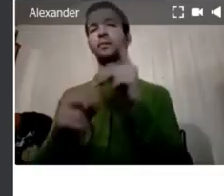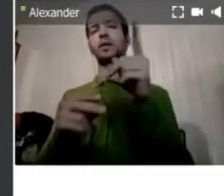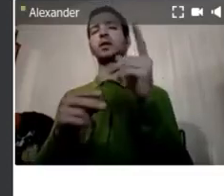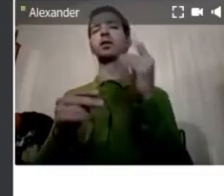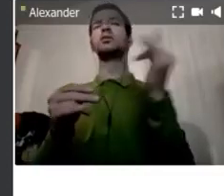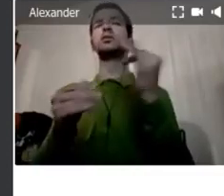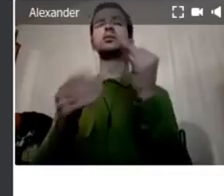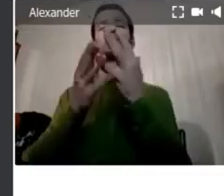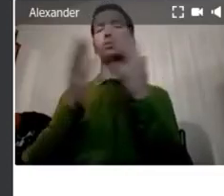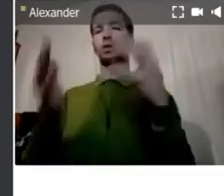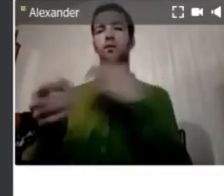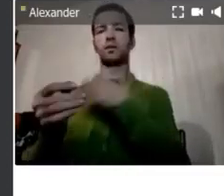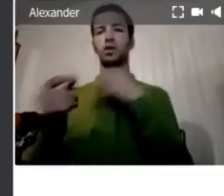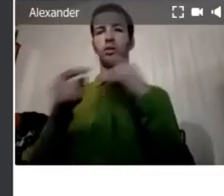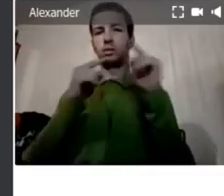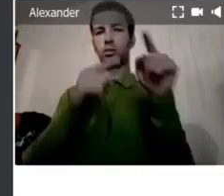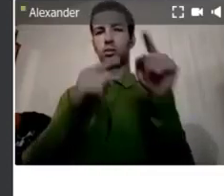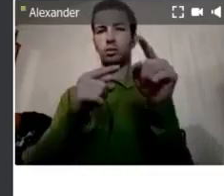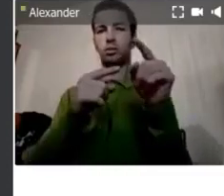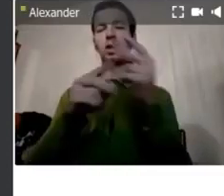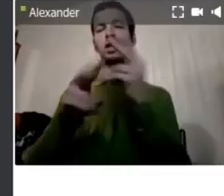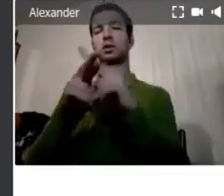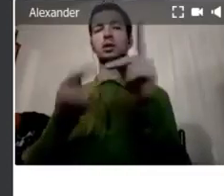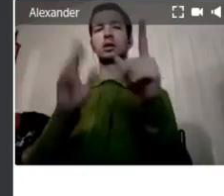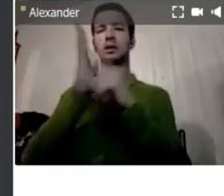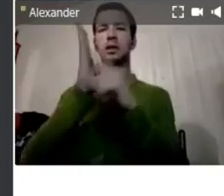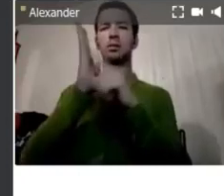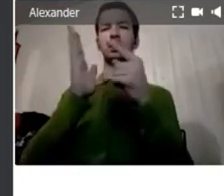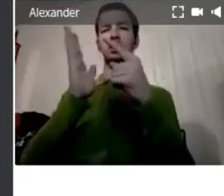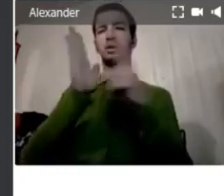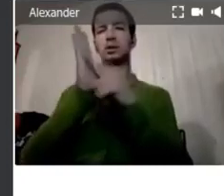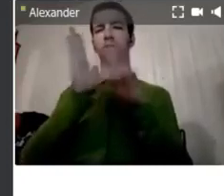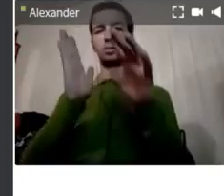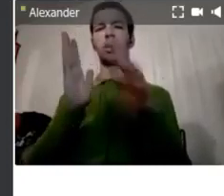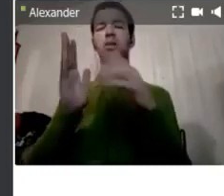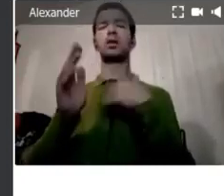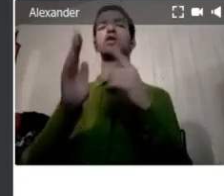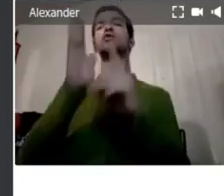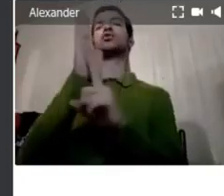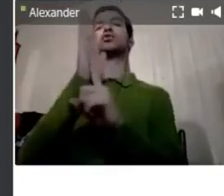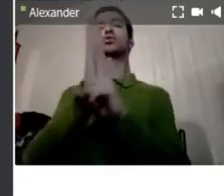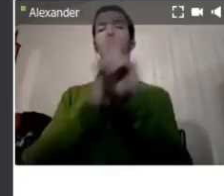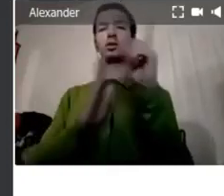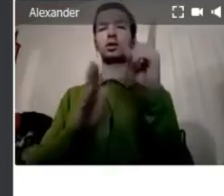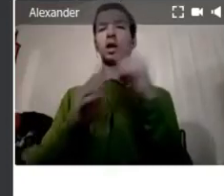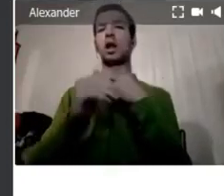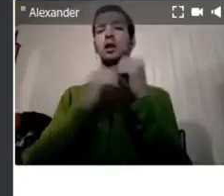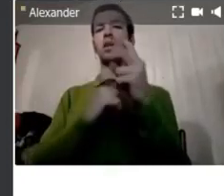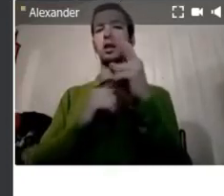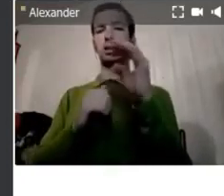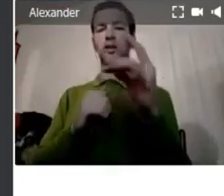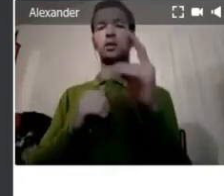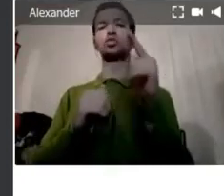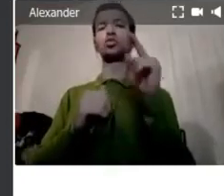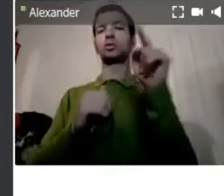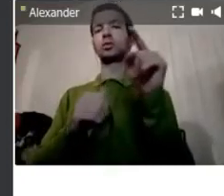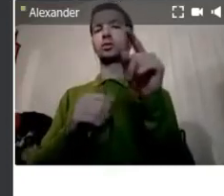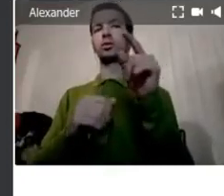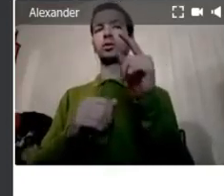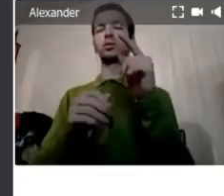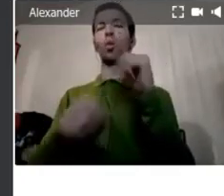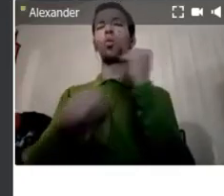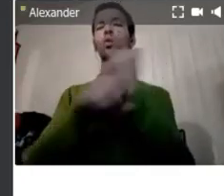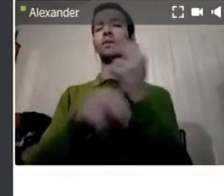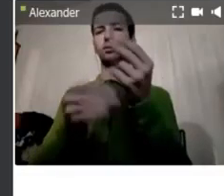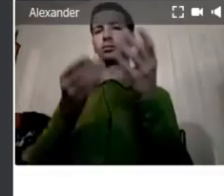открываются. 7-75 партнеров, то есть вот настраивайтесь на такой результат. Пока вы к нему подойдете,